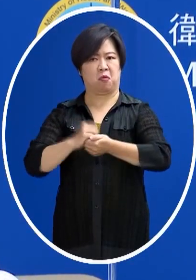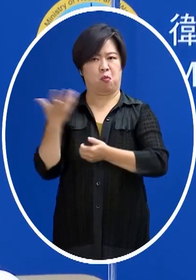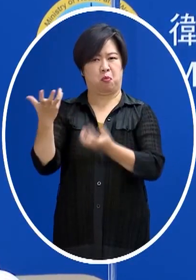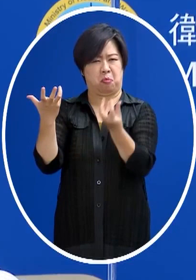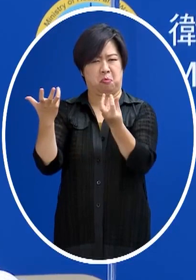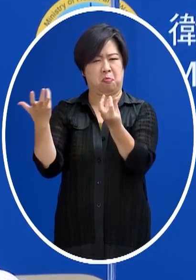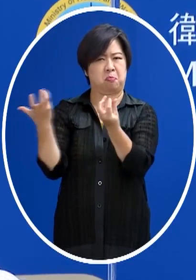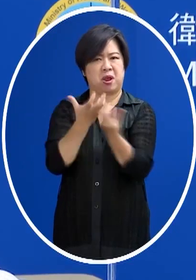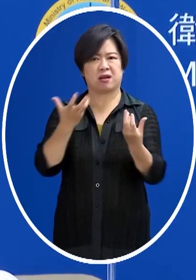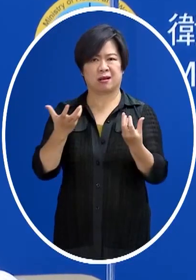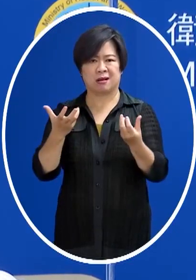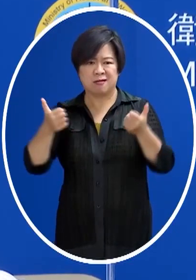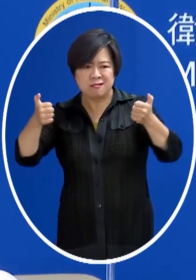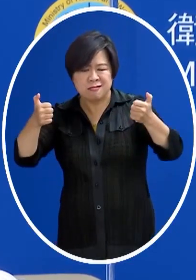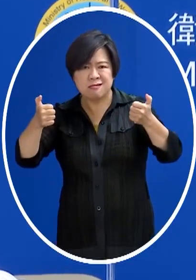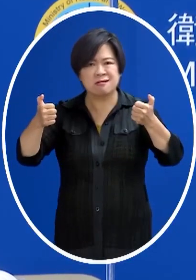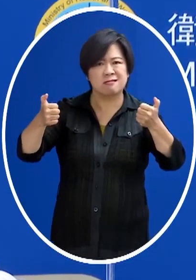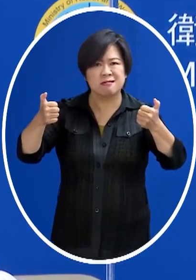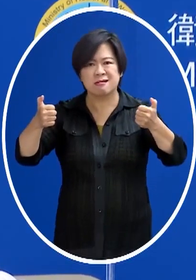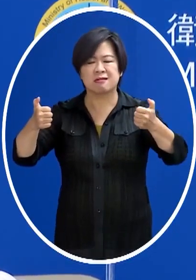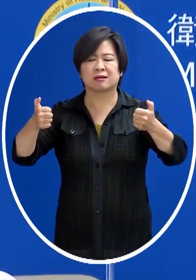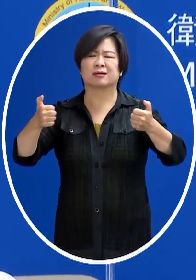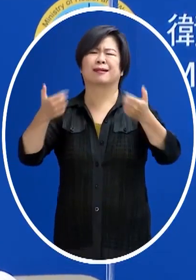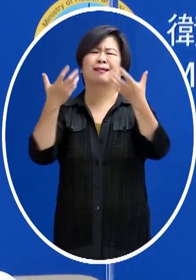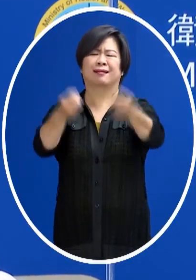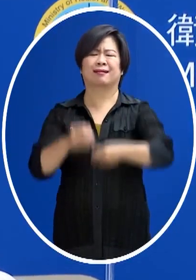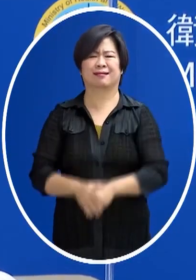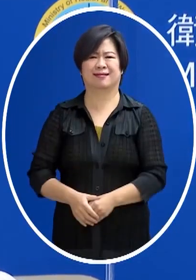的什么50-50啊哈，